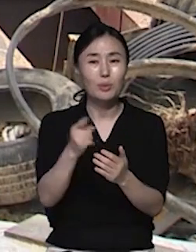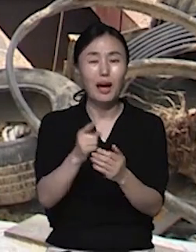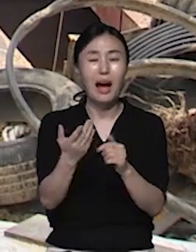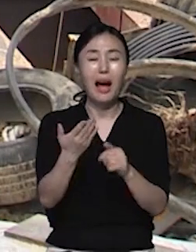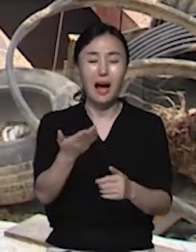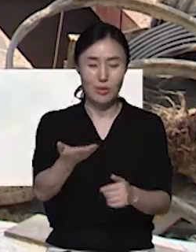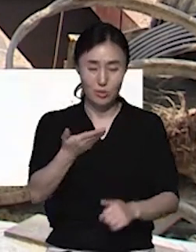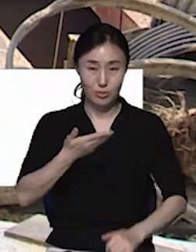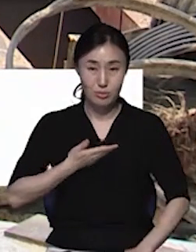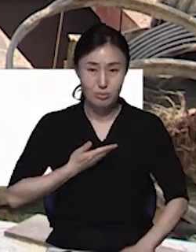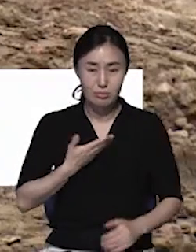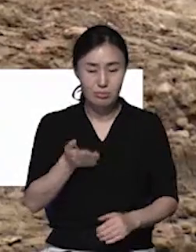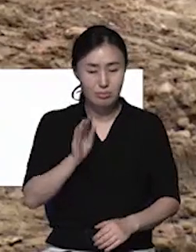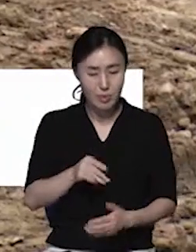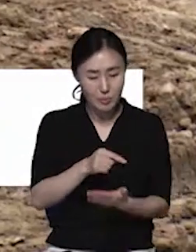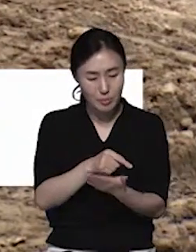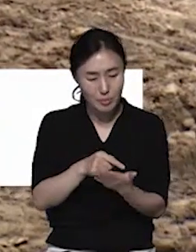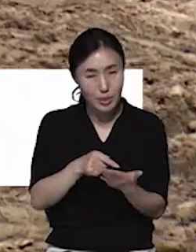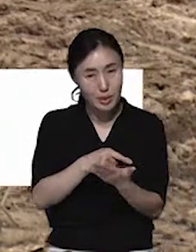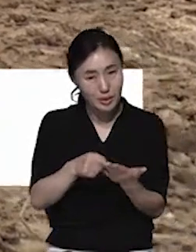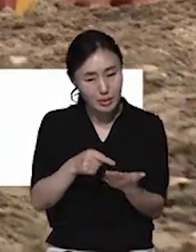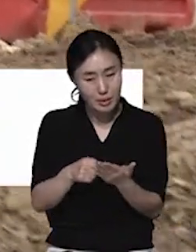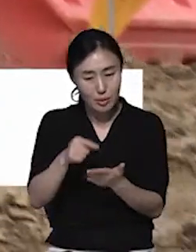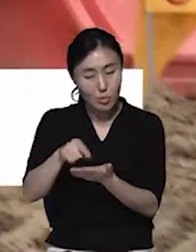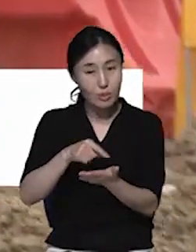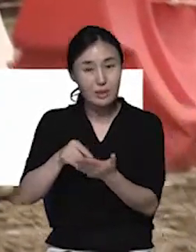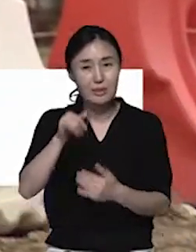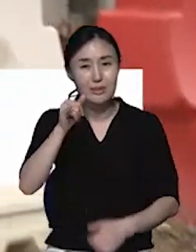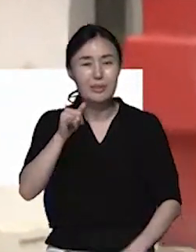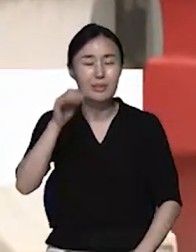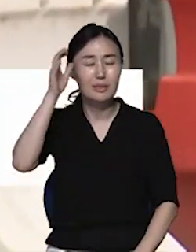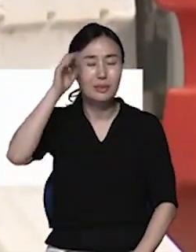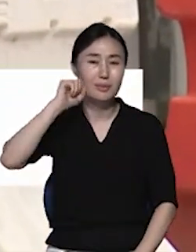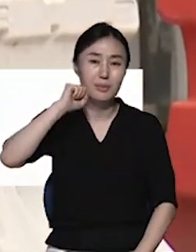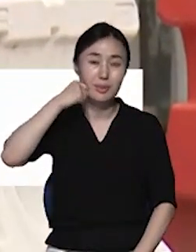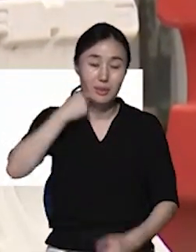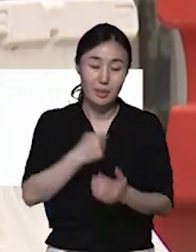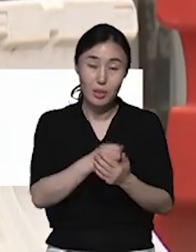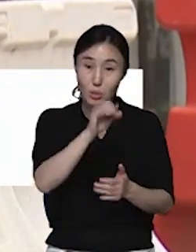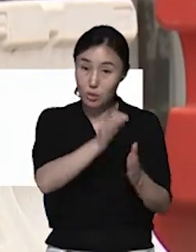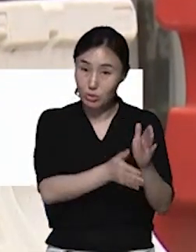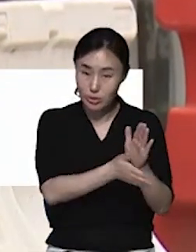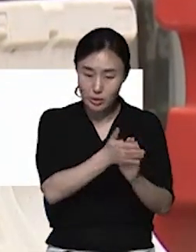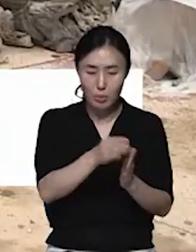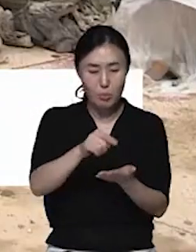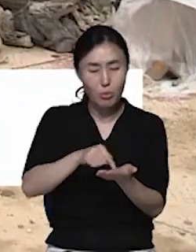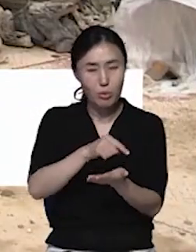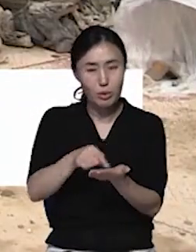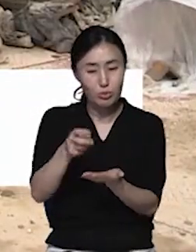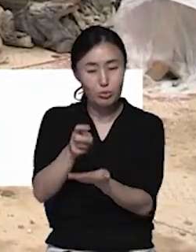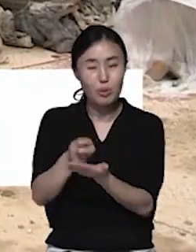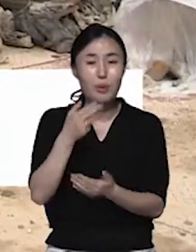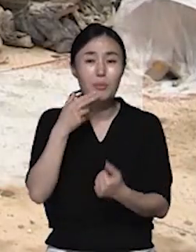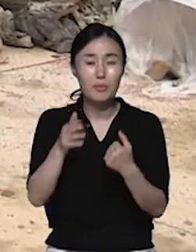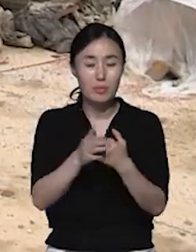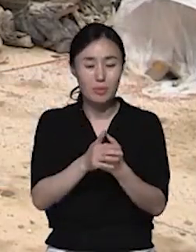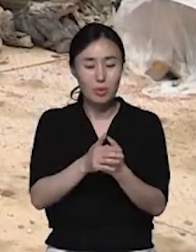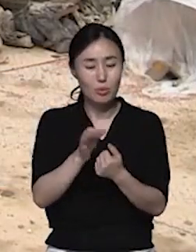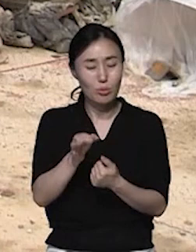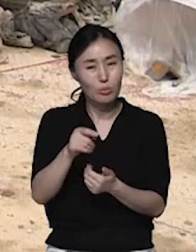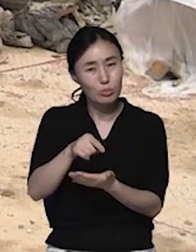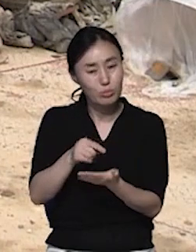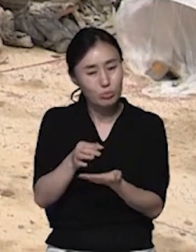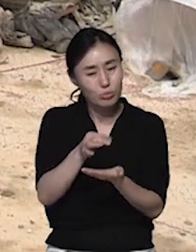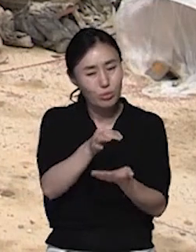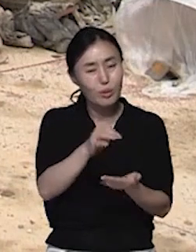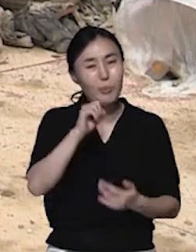그럼에도 제대로 된 보상은 기대할 수 없습니다. 광주광역시는 장사 손해에 대한 보상 규정이 없어 보전은 어렵다는